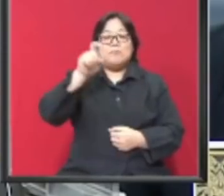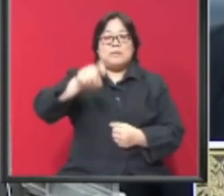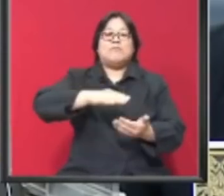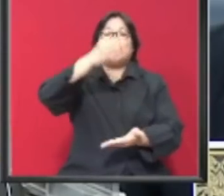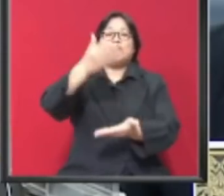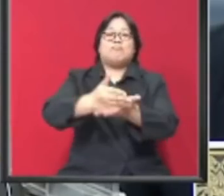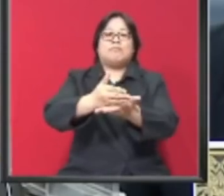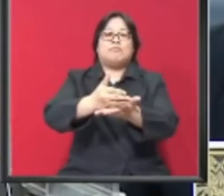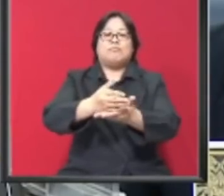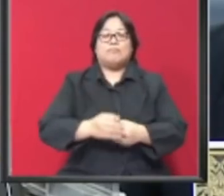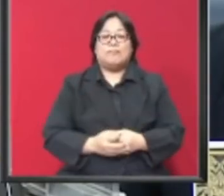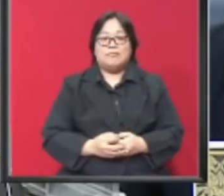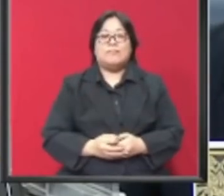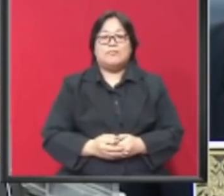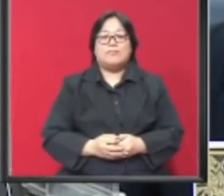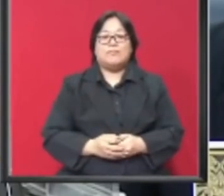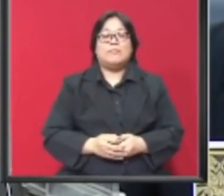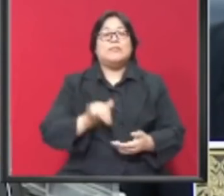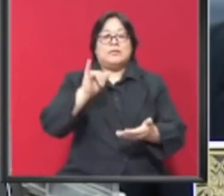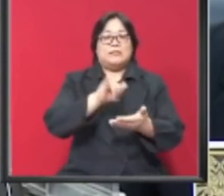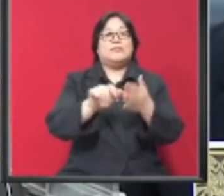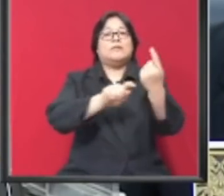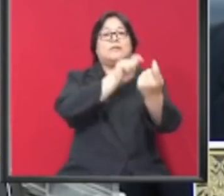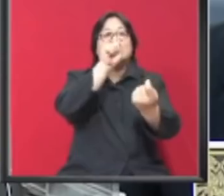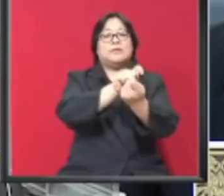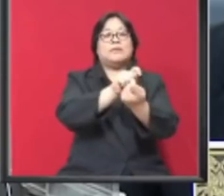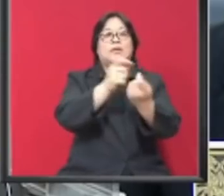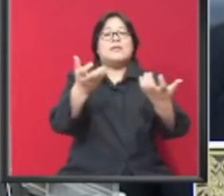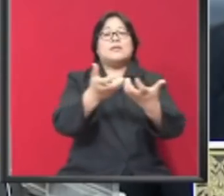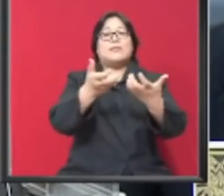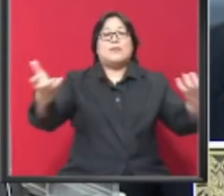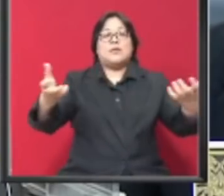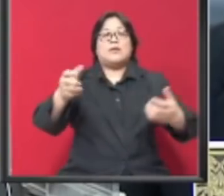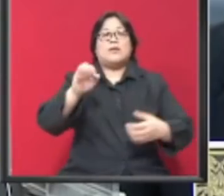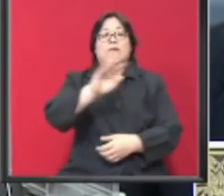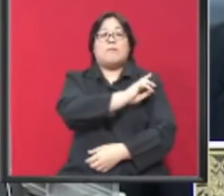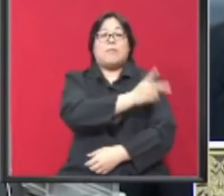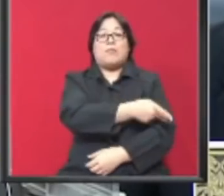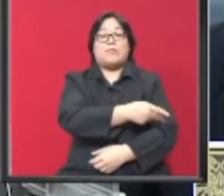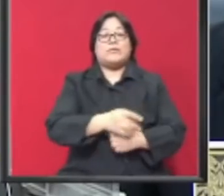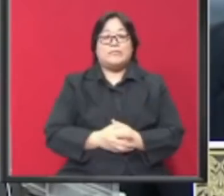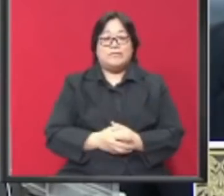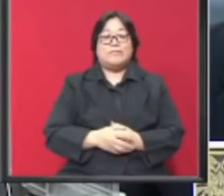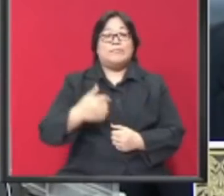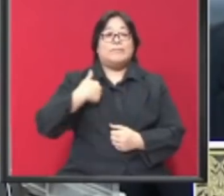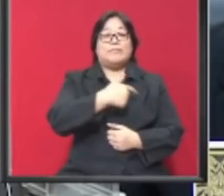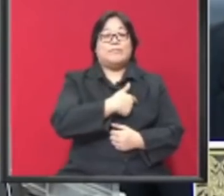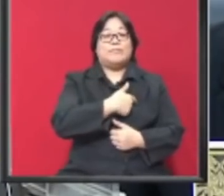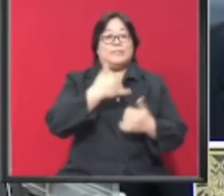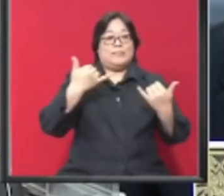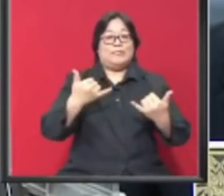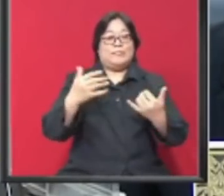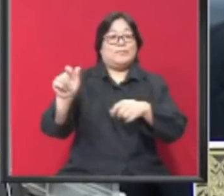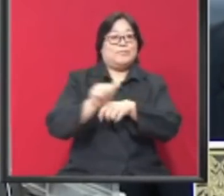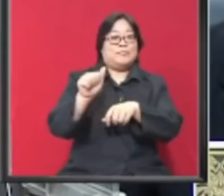dihentikan ini menepati seperti on-off paus yang kita ingin